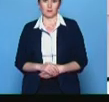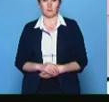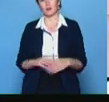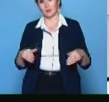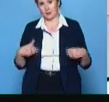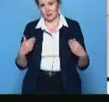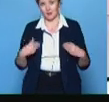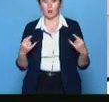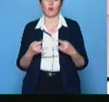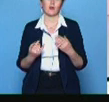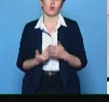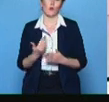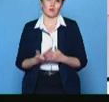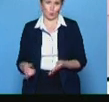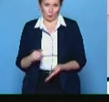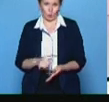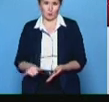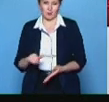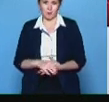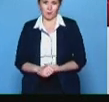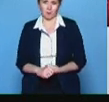Здравствуйте, в эфире новости Удмуртии, в студии Марина Баль.